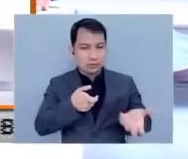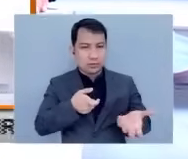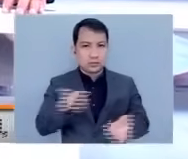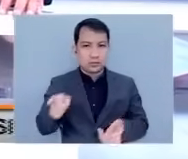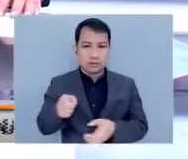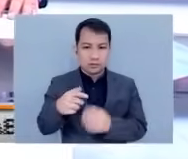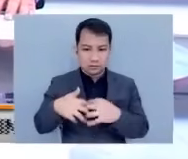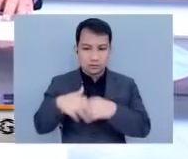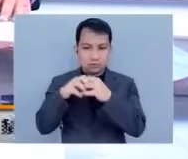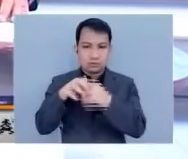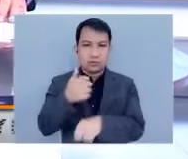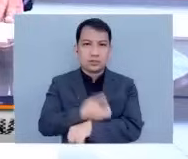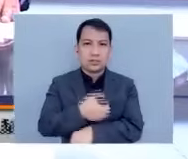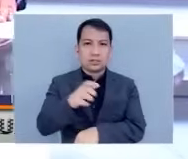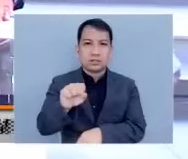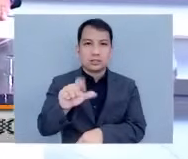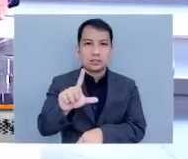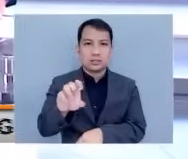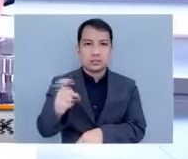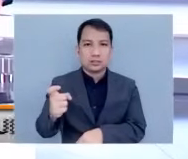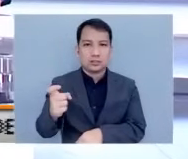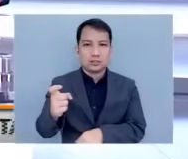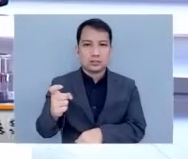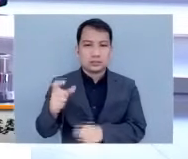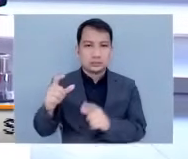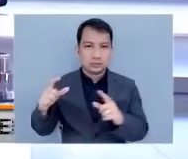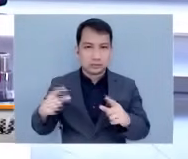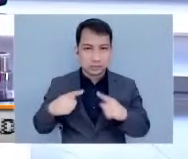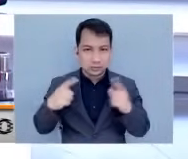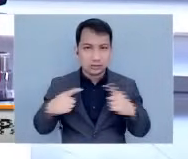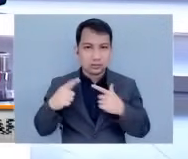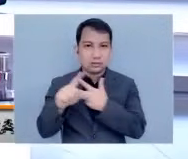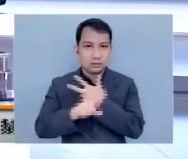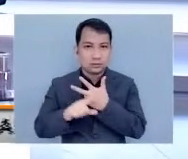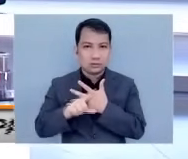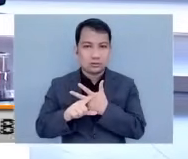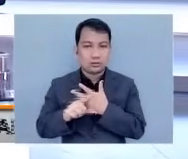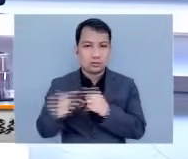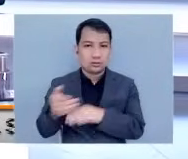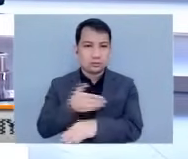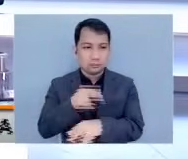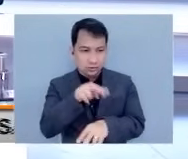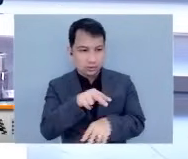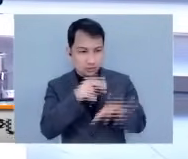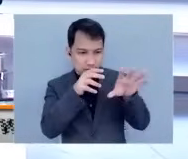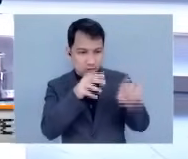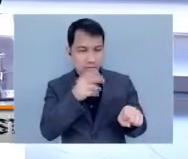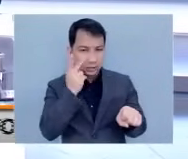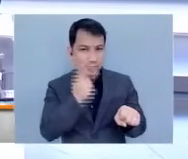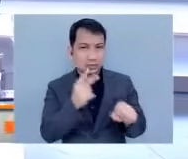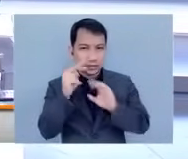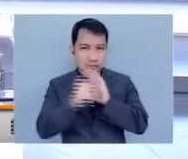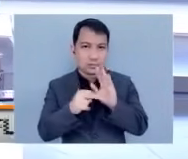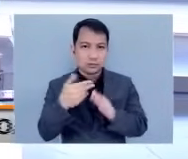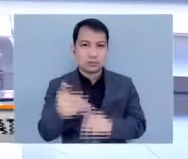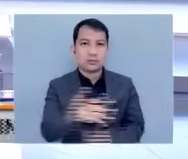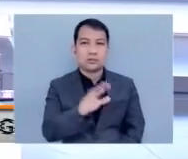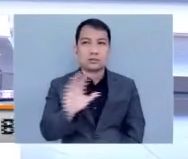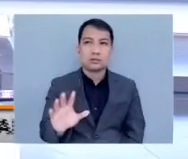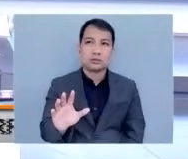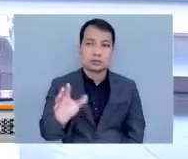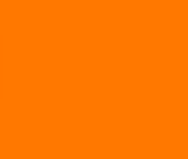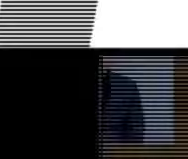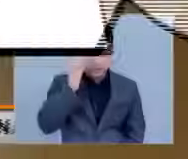Luzon Expressway sa Calamba, Laguna. Ang ilang tagpo bago yan, nasa pool sa video. Nasa frontline ng balitang yan, si Gary De